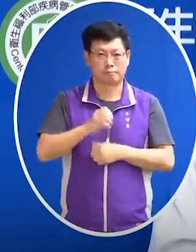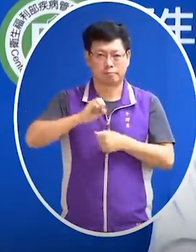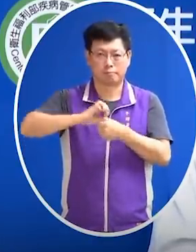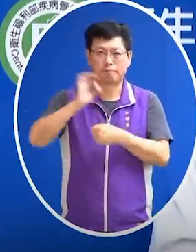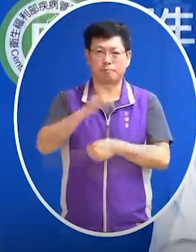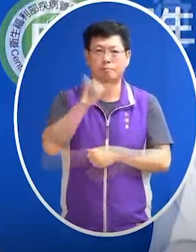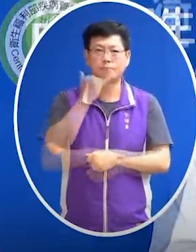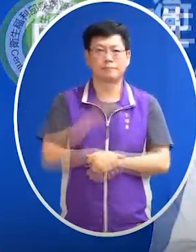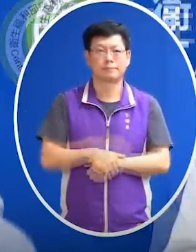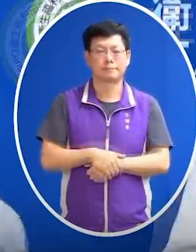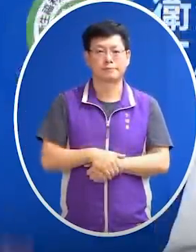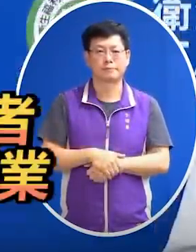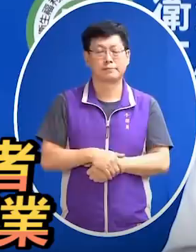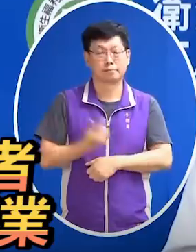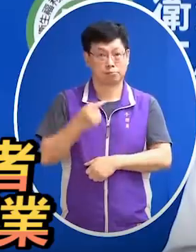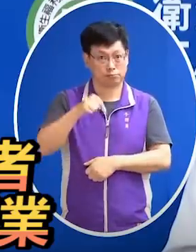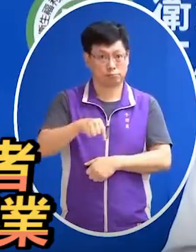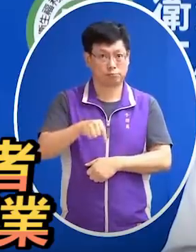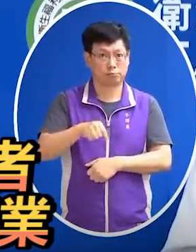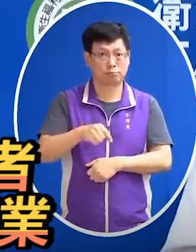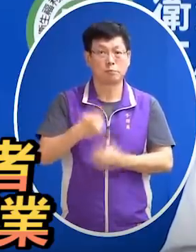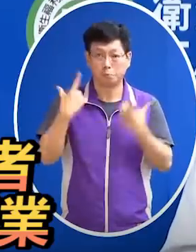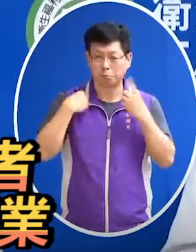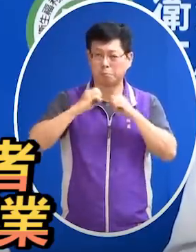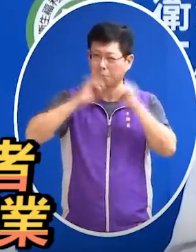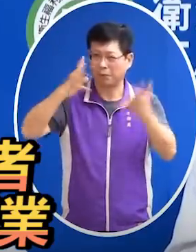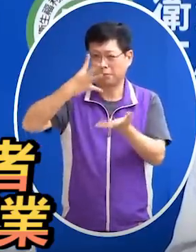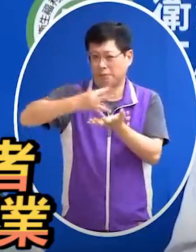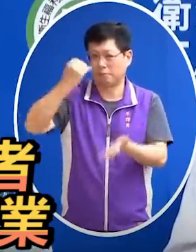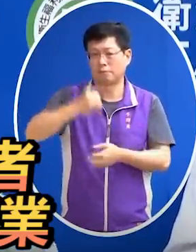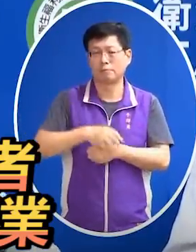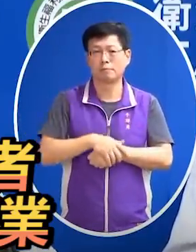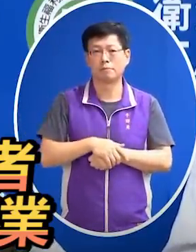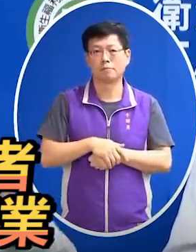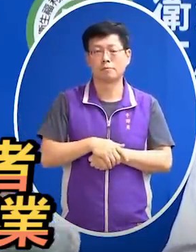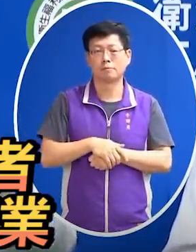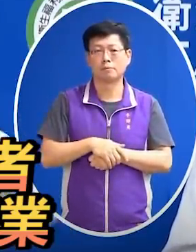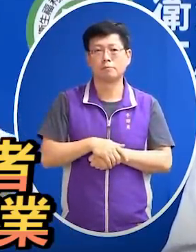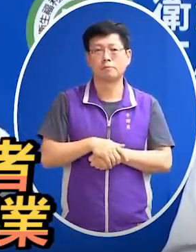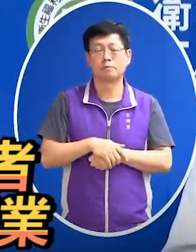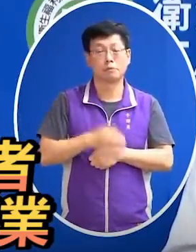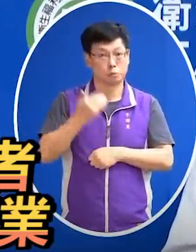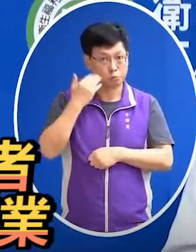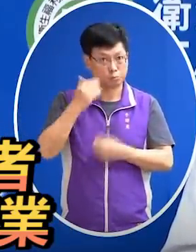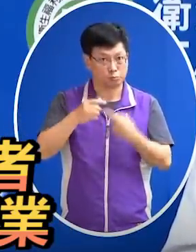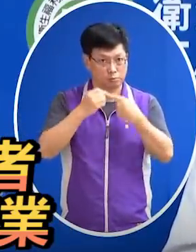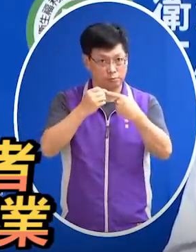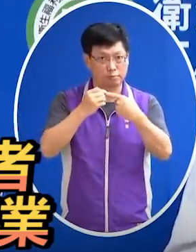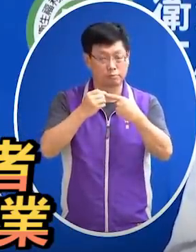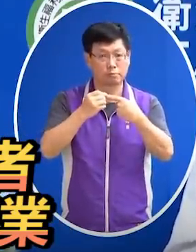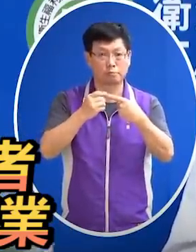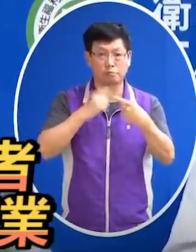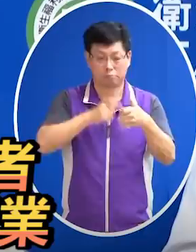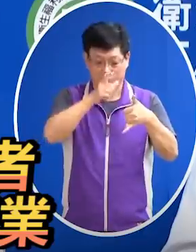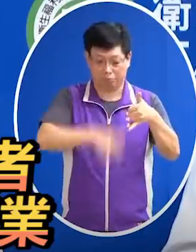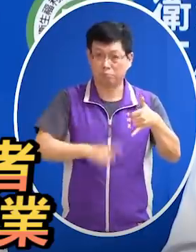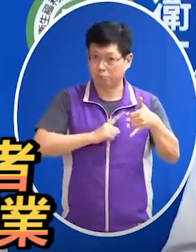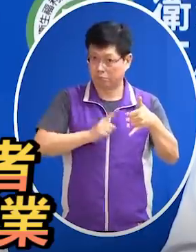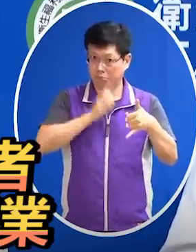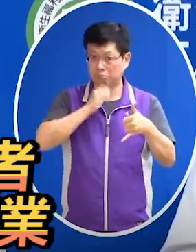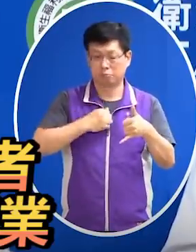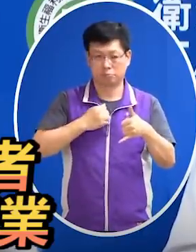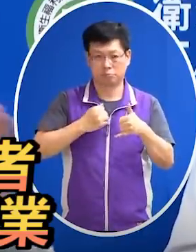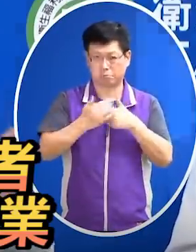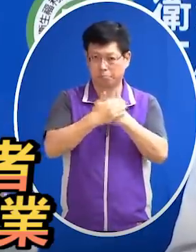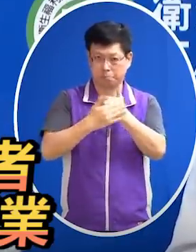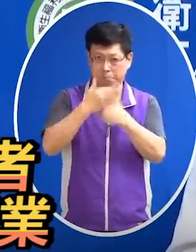加快。在这就我们已经讲过很多次嘛，我们讲是说，第一个当然就是个人有没有做好自己